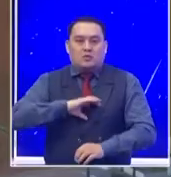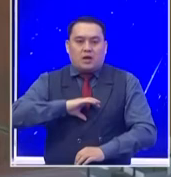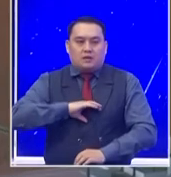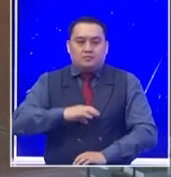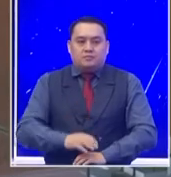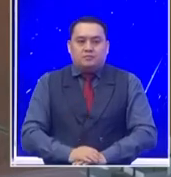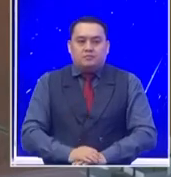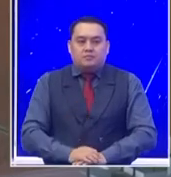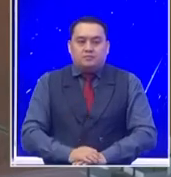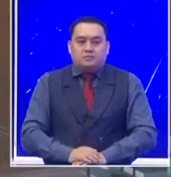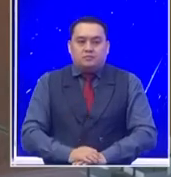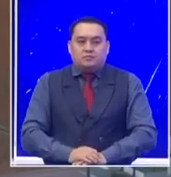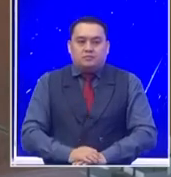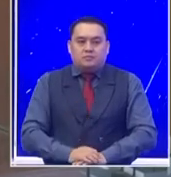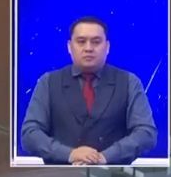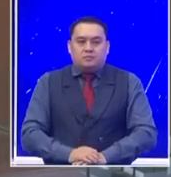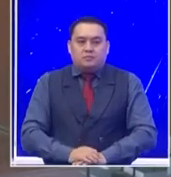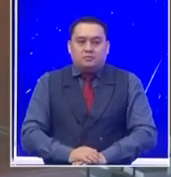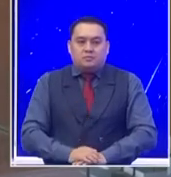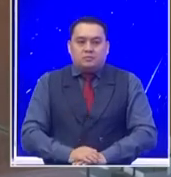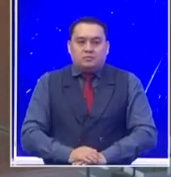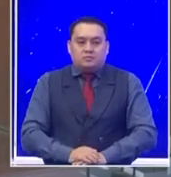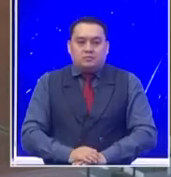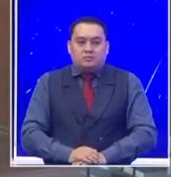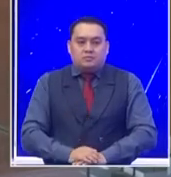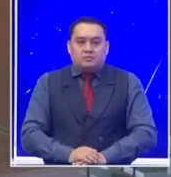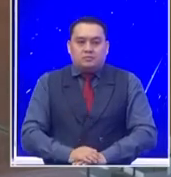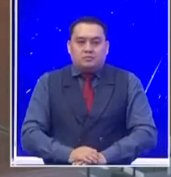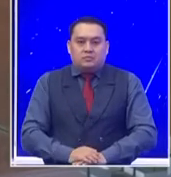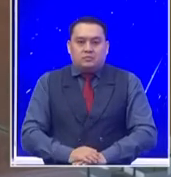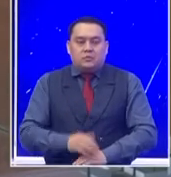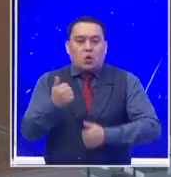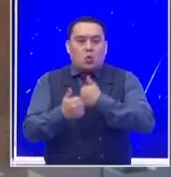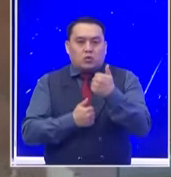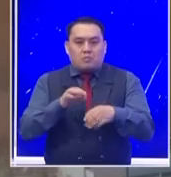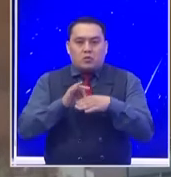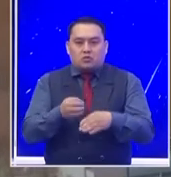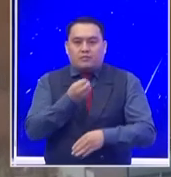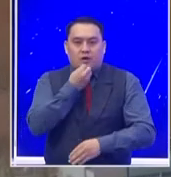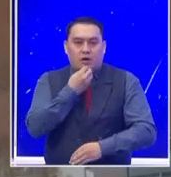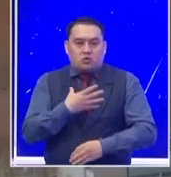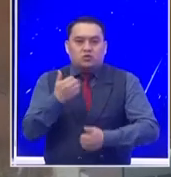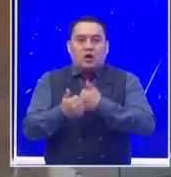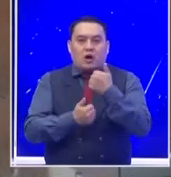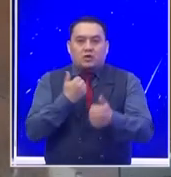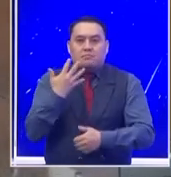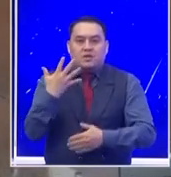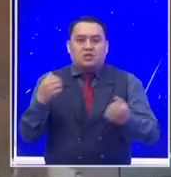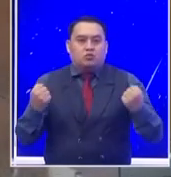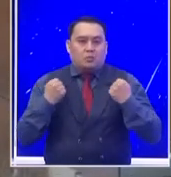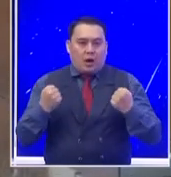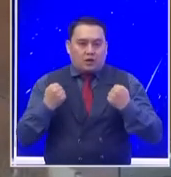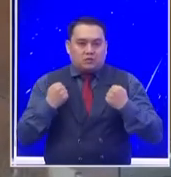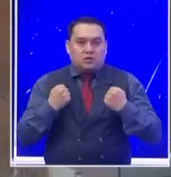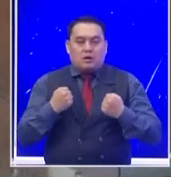часто не рот весь-весь сплошь мудрость турнир прошел очень хорошо соревновался с 5 спортсменами